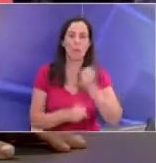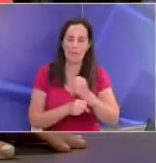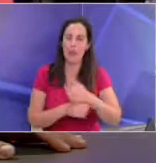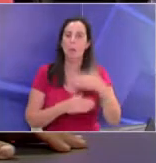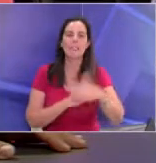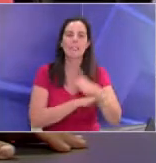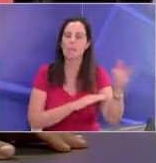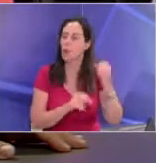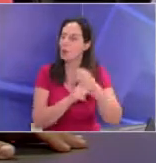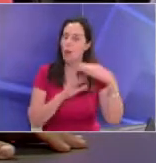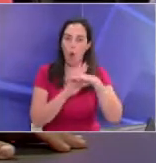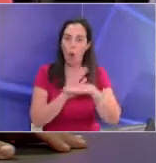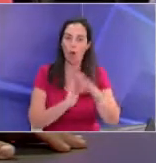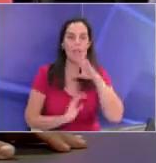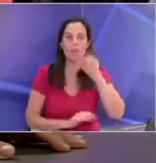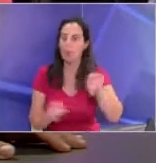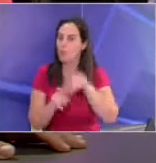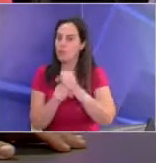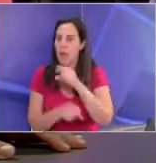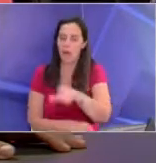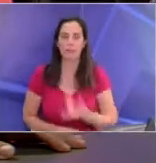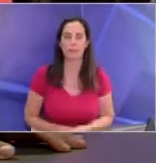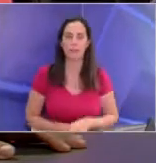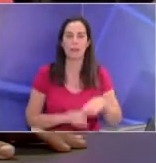בסוף השמאל לא חוקק חוקי השתקה כמו שאתם עושים. לא